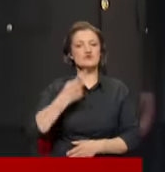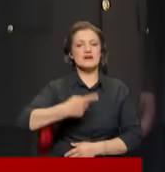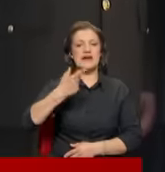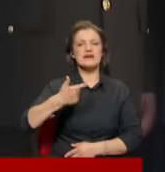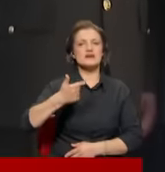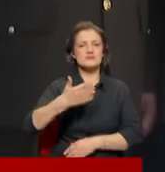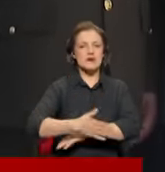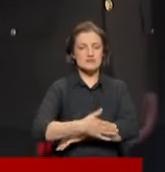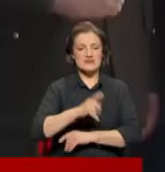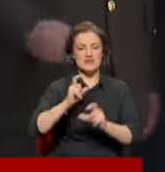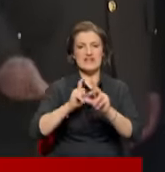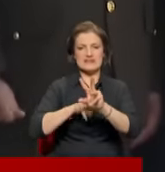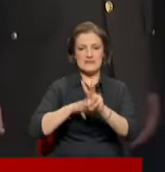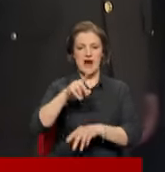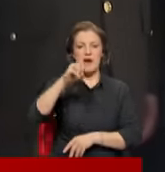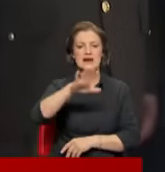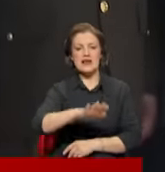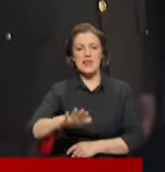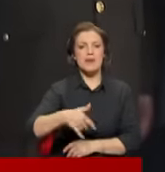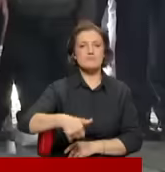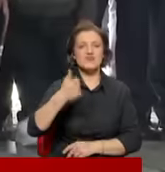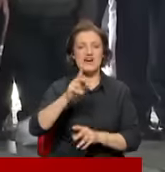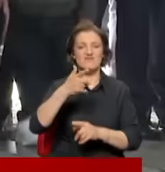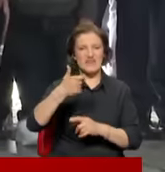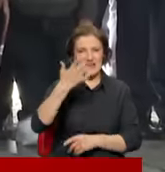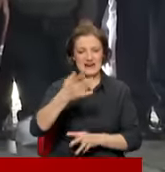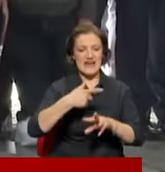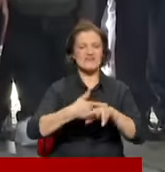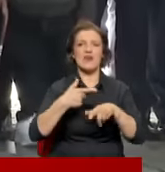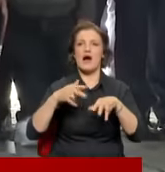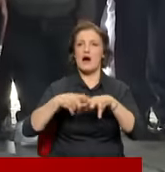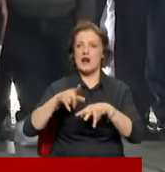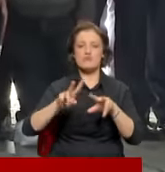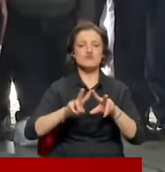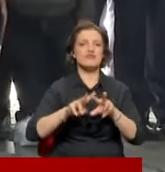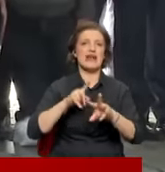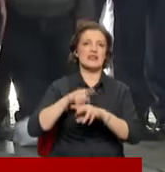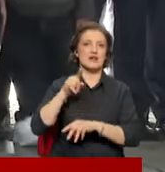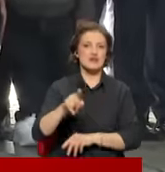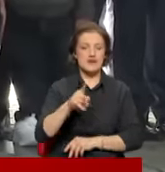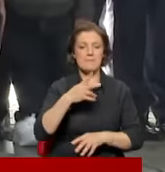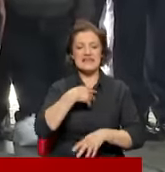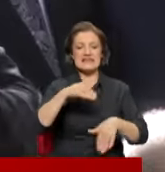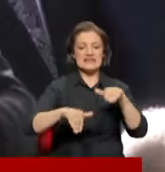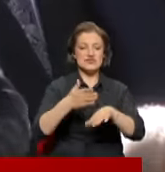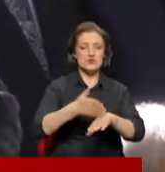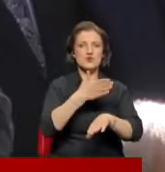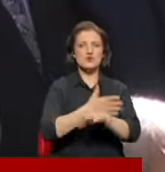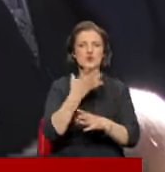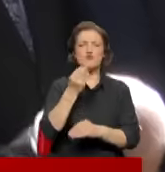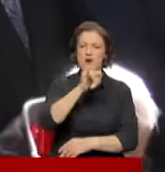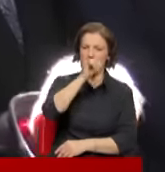Cumhurbaşkanı Yardımcısı Cevdet Yılmaz, AK Parti Genel Başkan Vekilleri Efkan Ala ve Mustafa Elitaş, yerel seçim öncesi